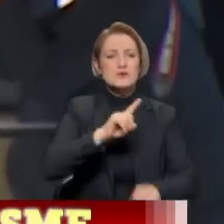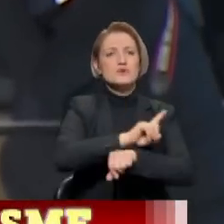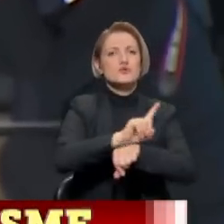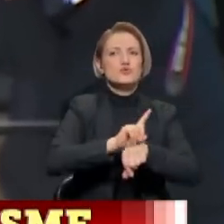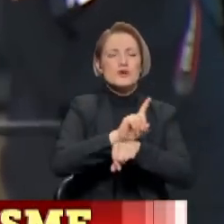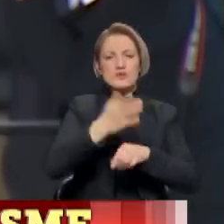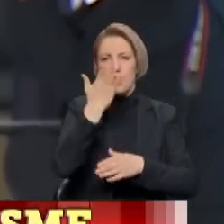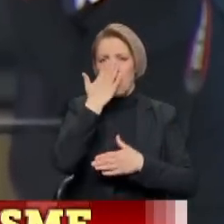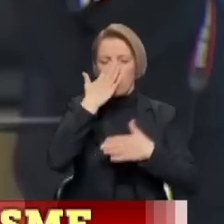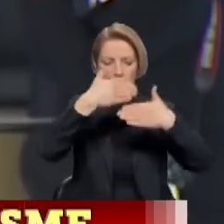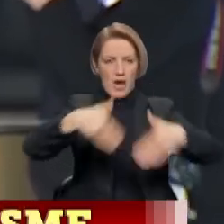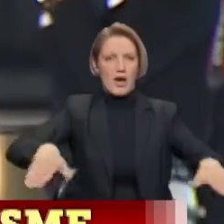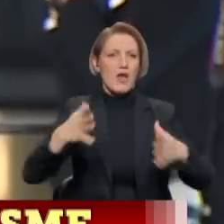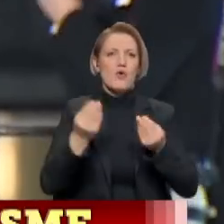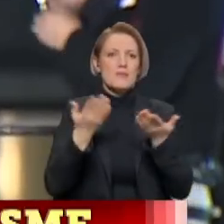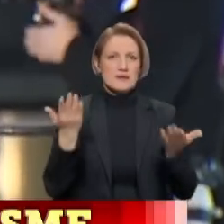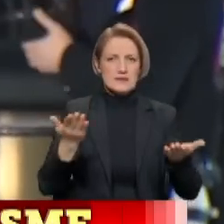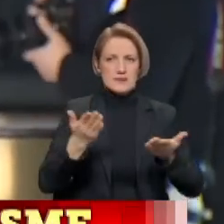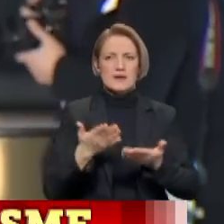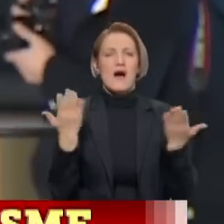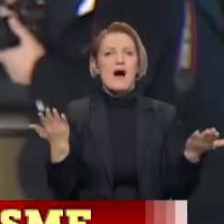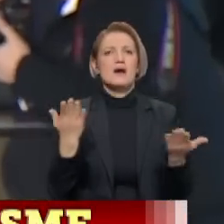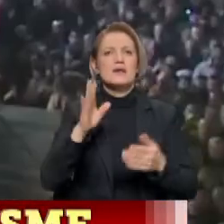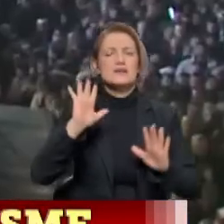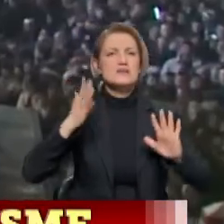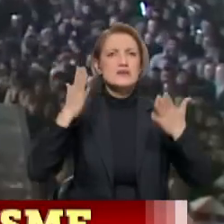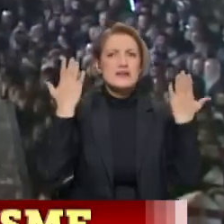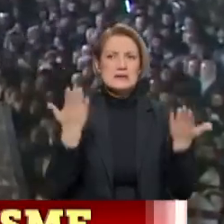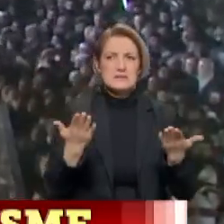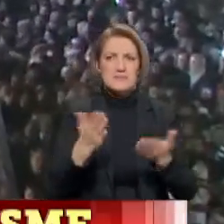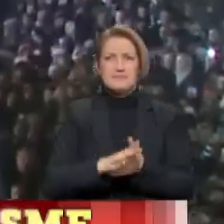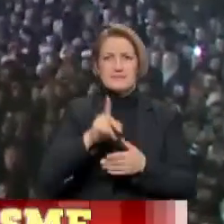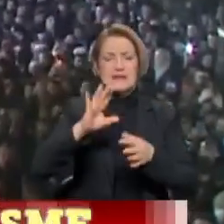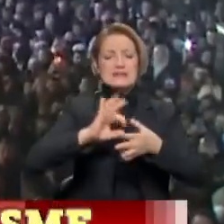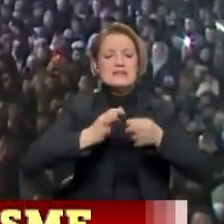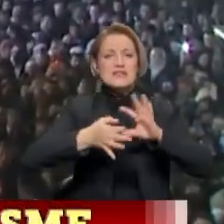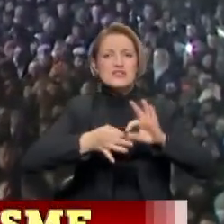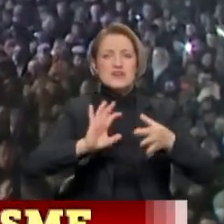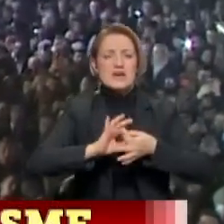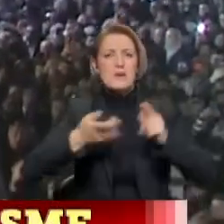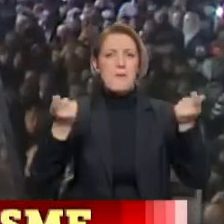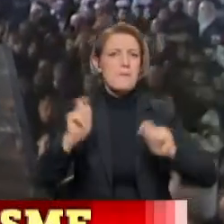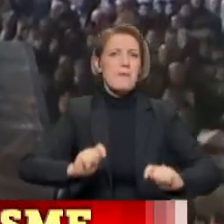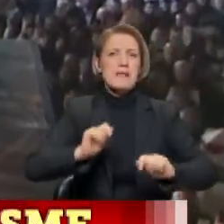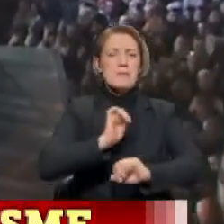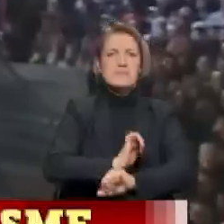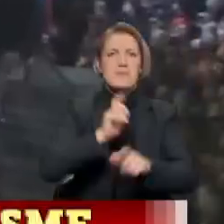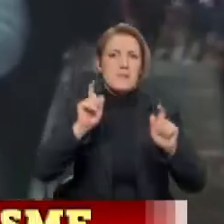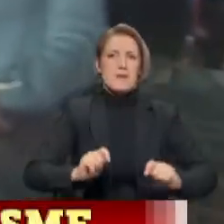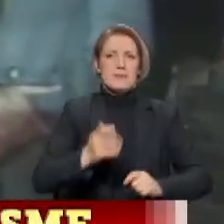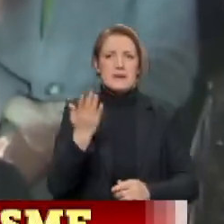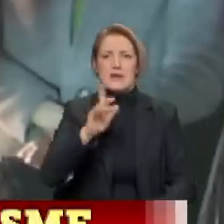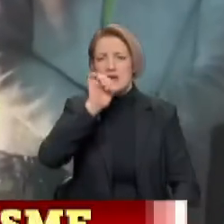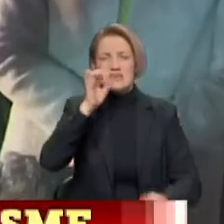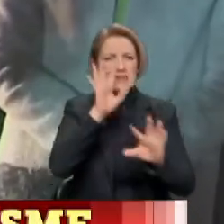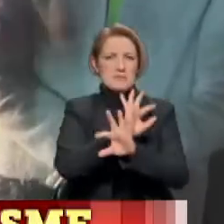sürecin önüne set kurabilirmiş? Hangi çılgın zincir vurabilirmiş?